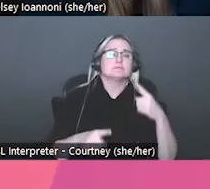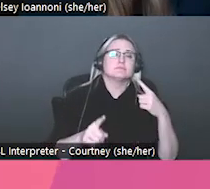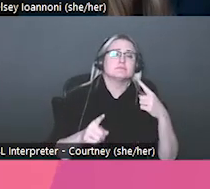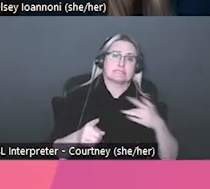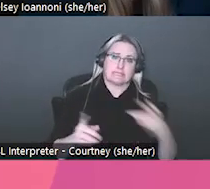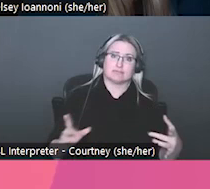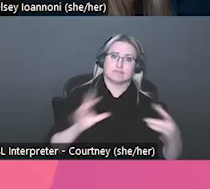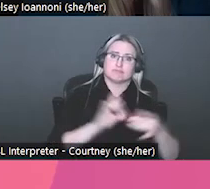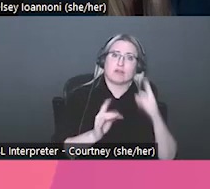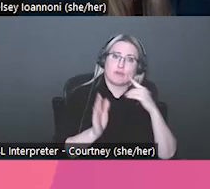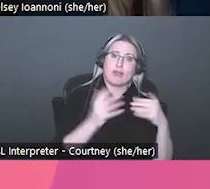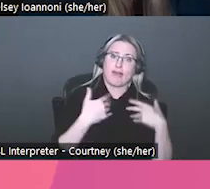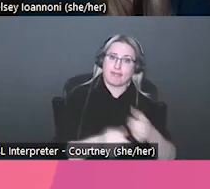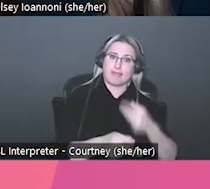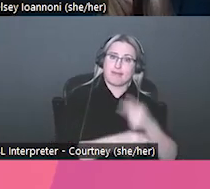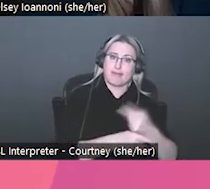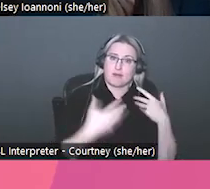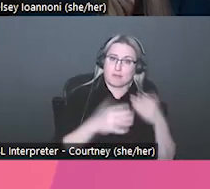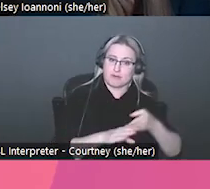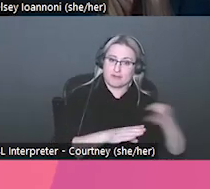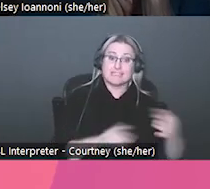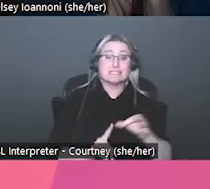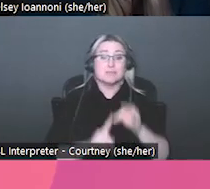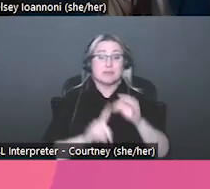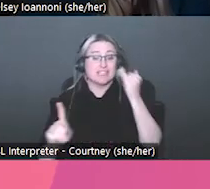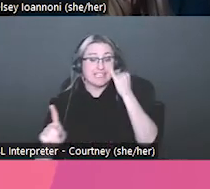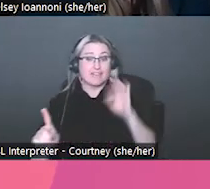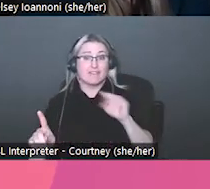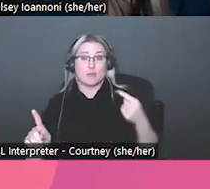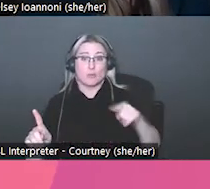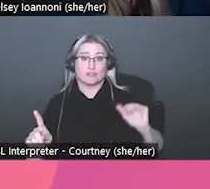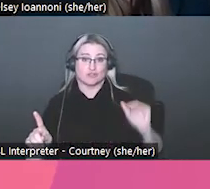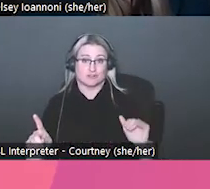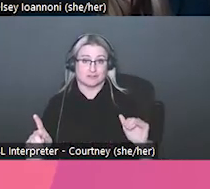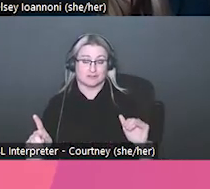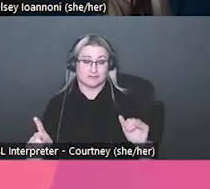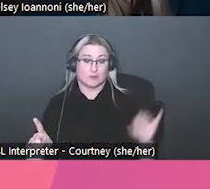les médecins pour les personnes corpulentes, surtout celles qui étaient corpulentes dans l'enfance.